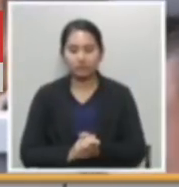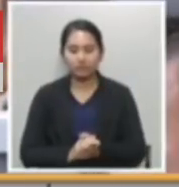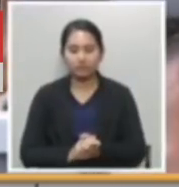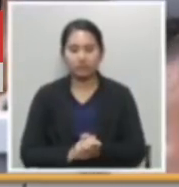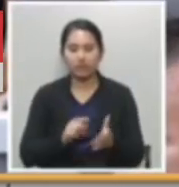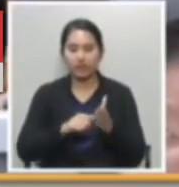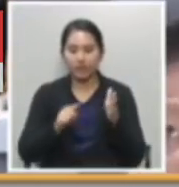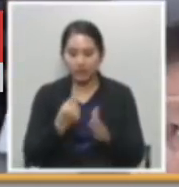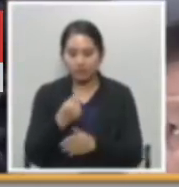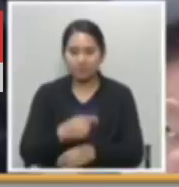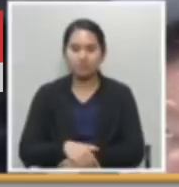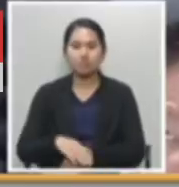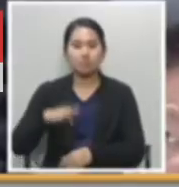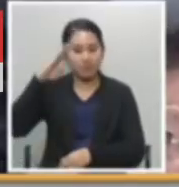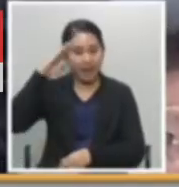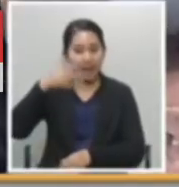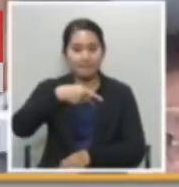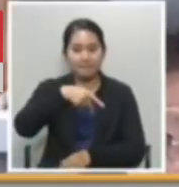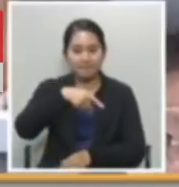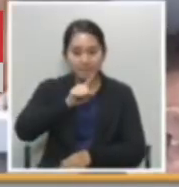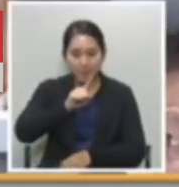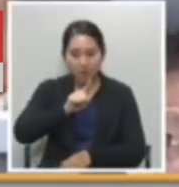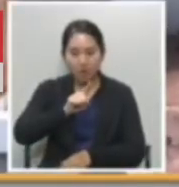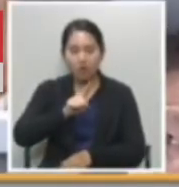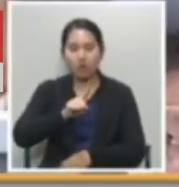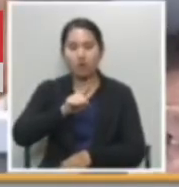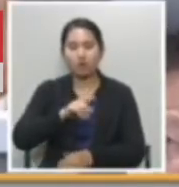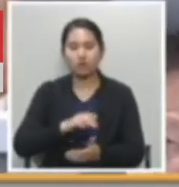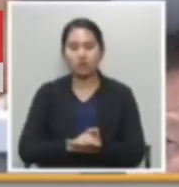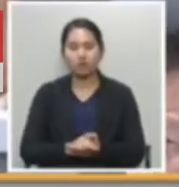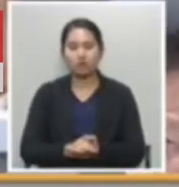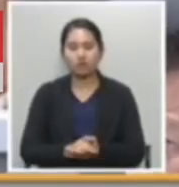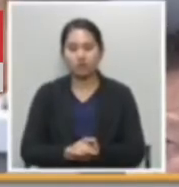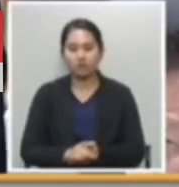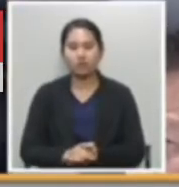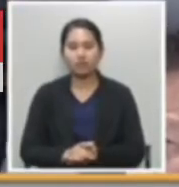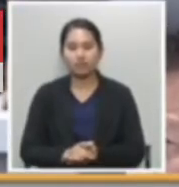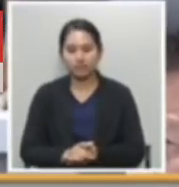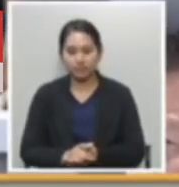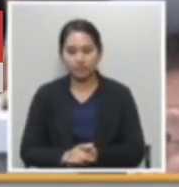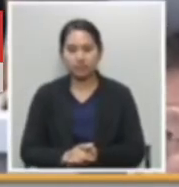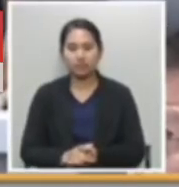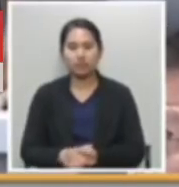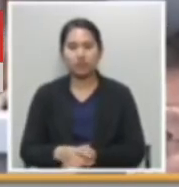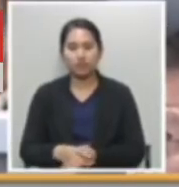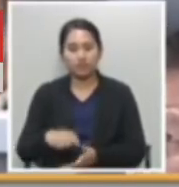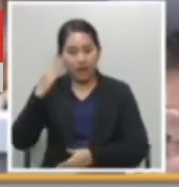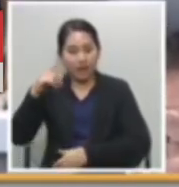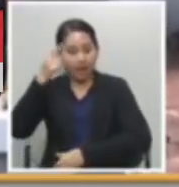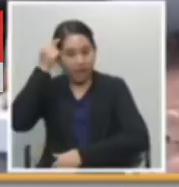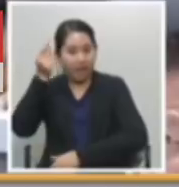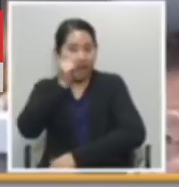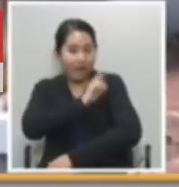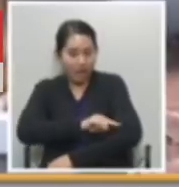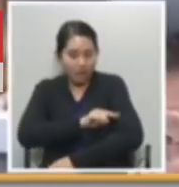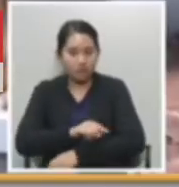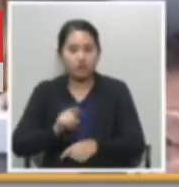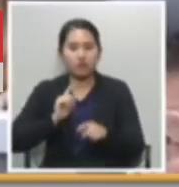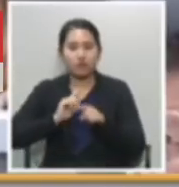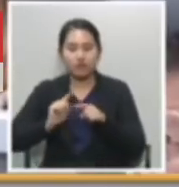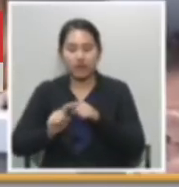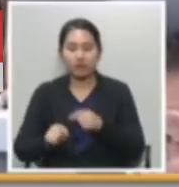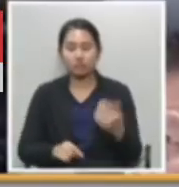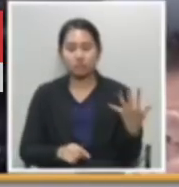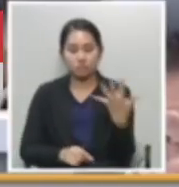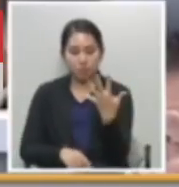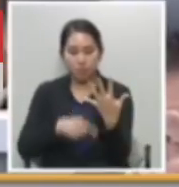านจอมพลป.พิบูลสงครามมีตั้งแต่ท่านป๋าเปรมมีนายกทักษิณท่านดูนะครับว่าจอมพ